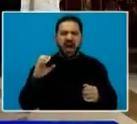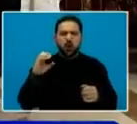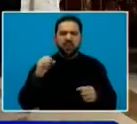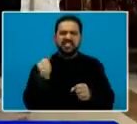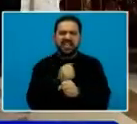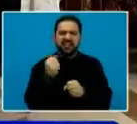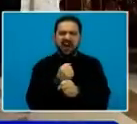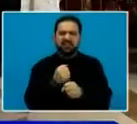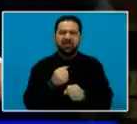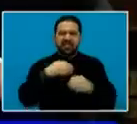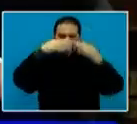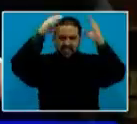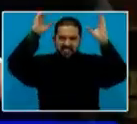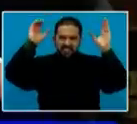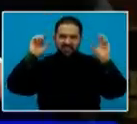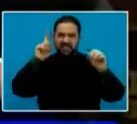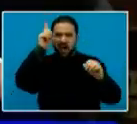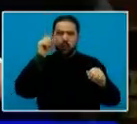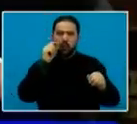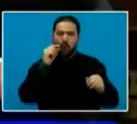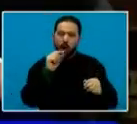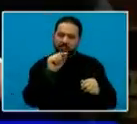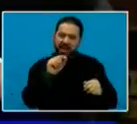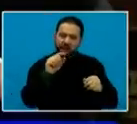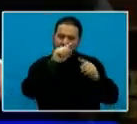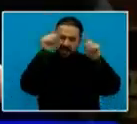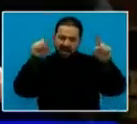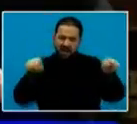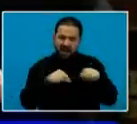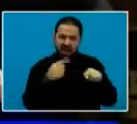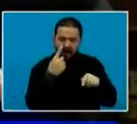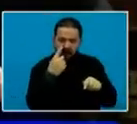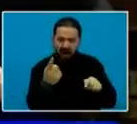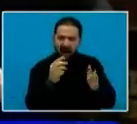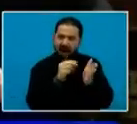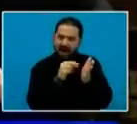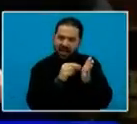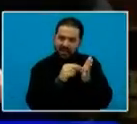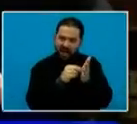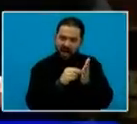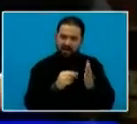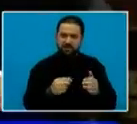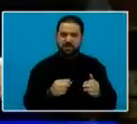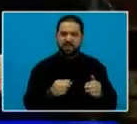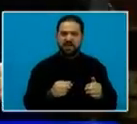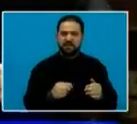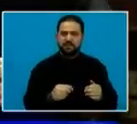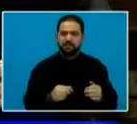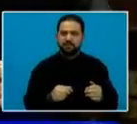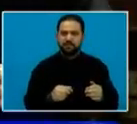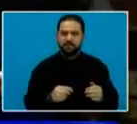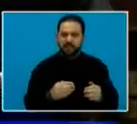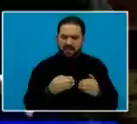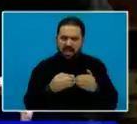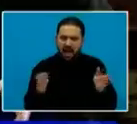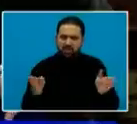unui sfânt este cinstirea poporului. care are loc încă de la început. De cele mai multe ori se